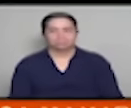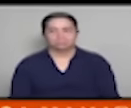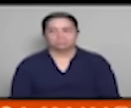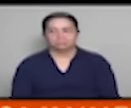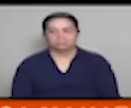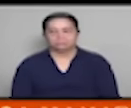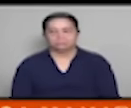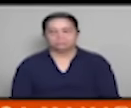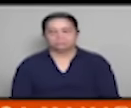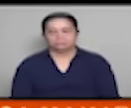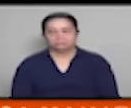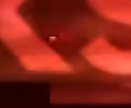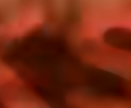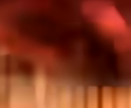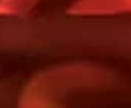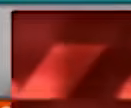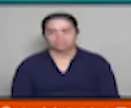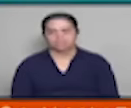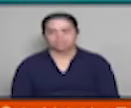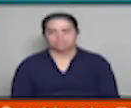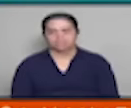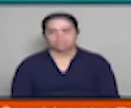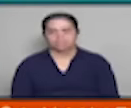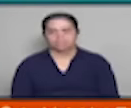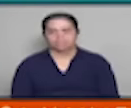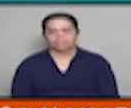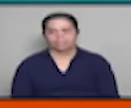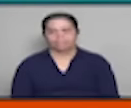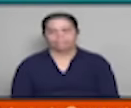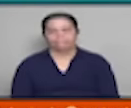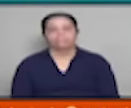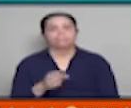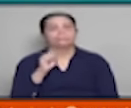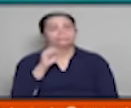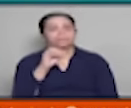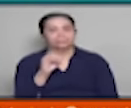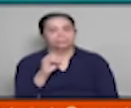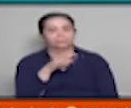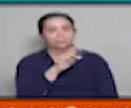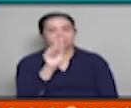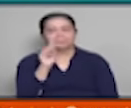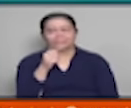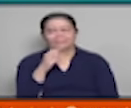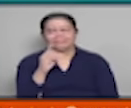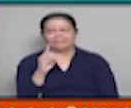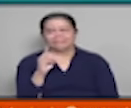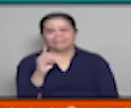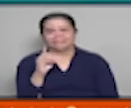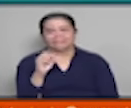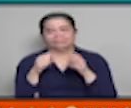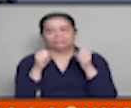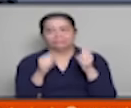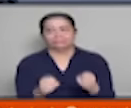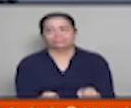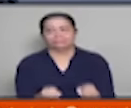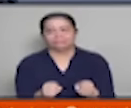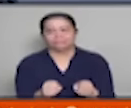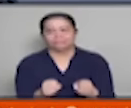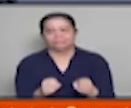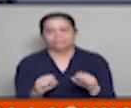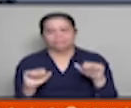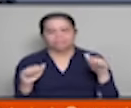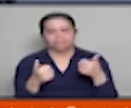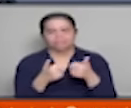Bakit po wala palabas dyan? Okay. So, si kagawad yung nasa kalye na